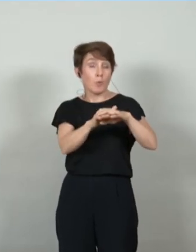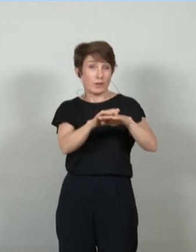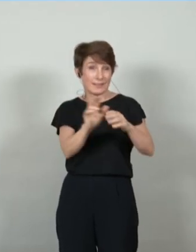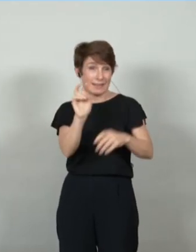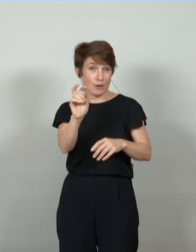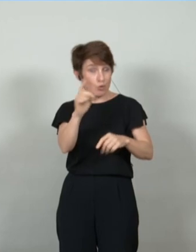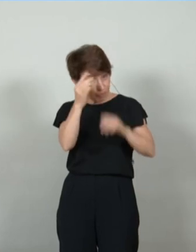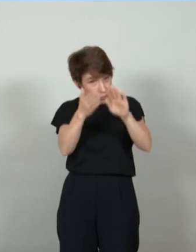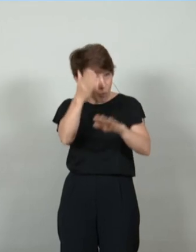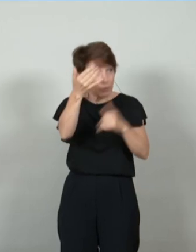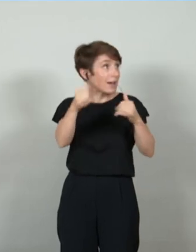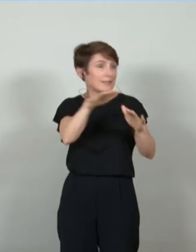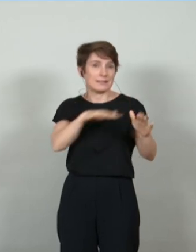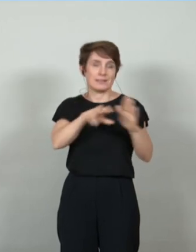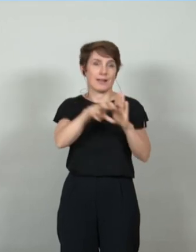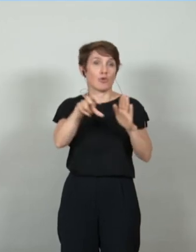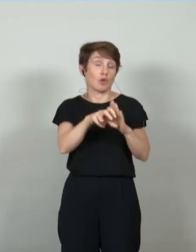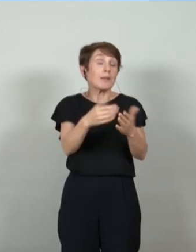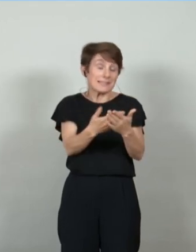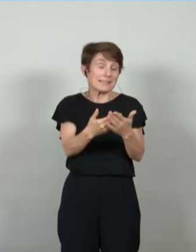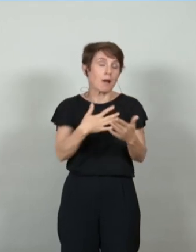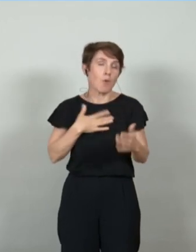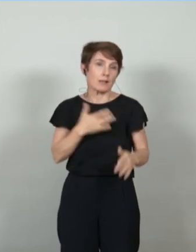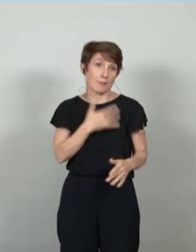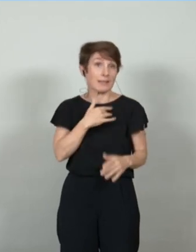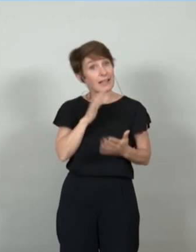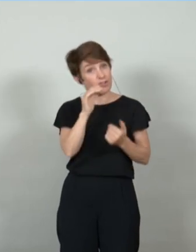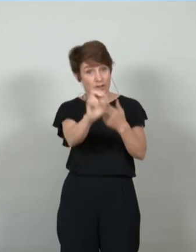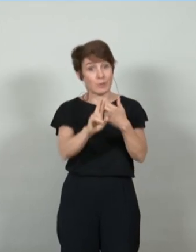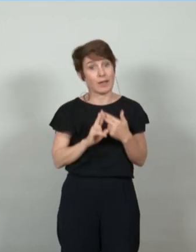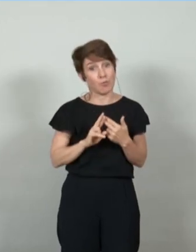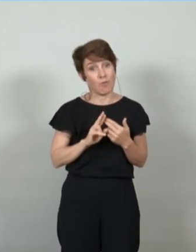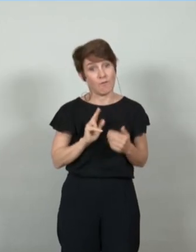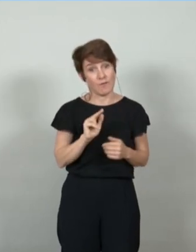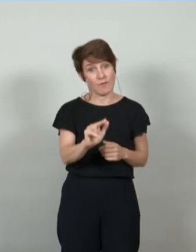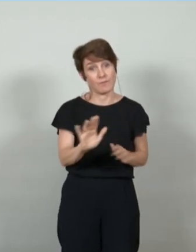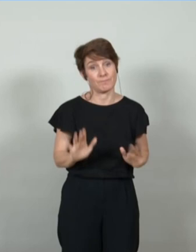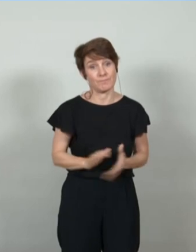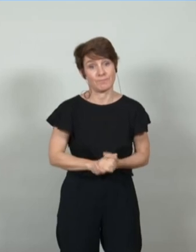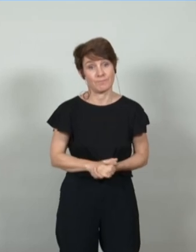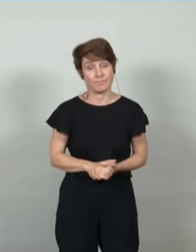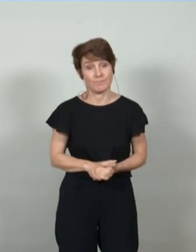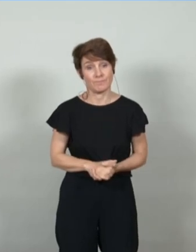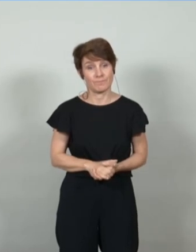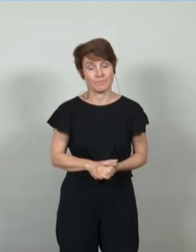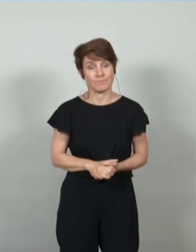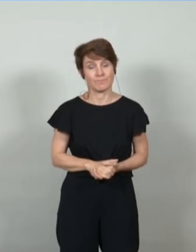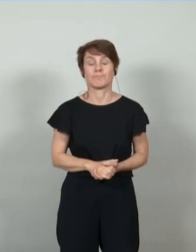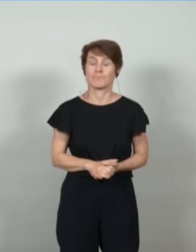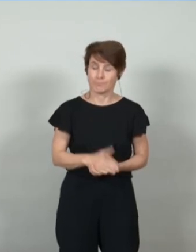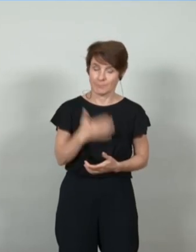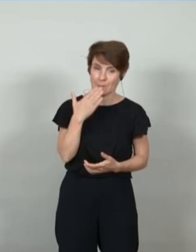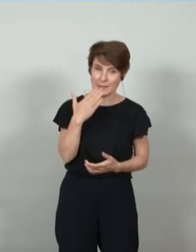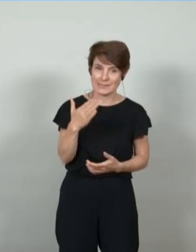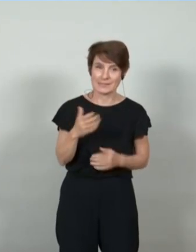territoire de demain voilà ce qui m'intéresse c'est ça j'espère que j'aurai une réponse sur cette question merci merci Monsieur